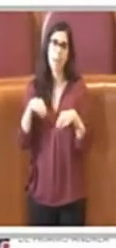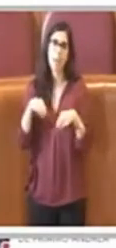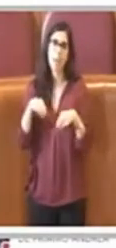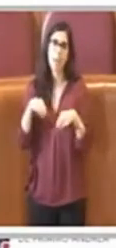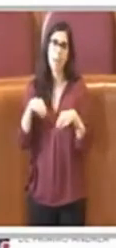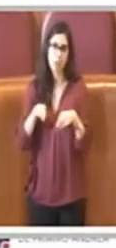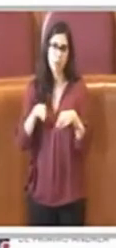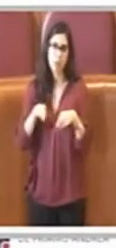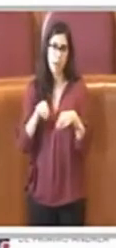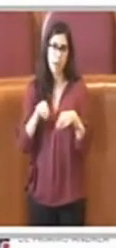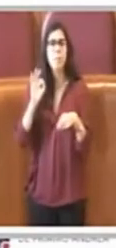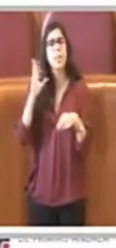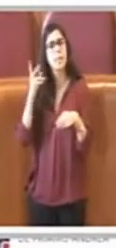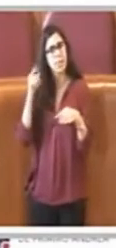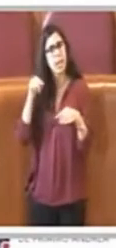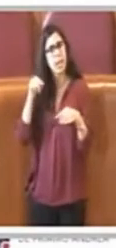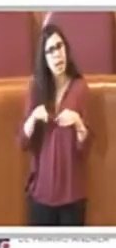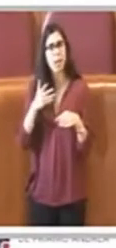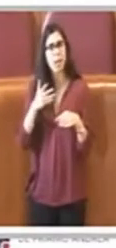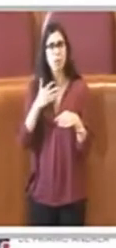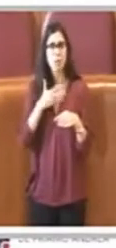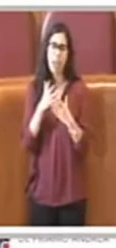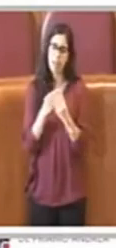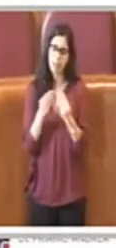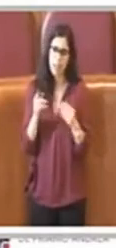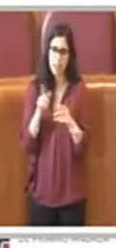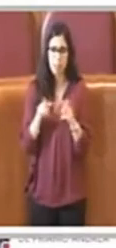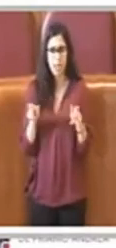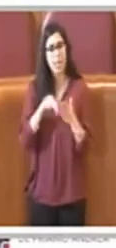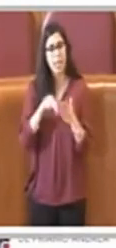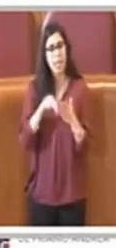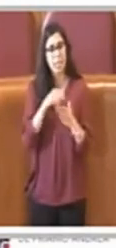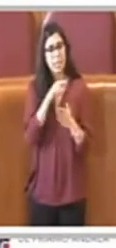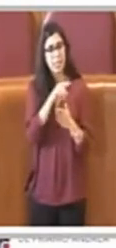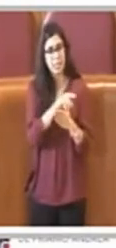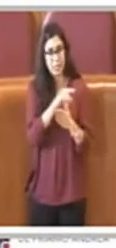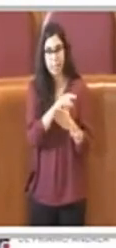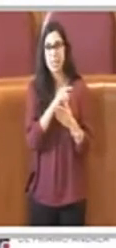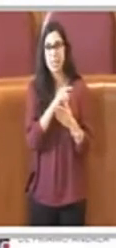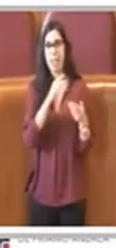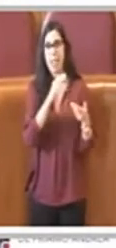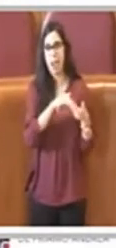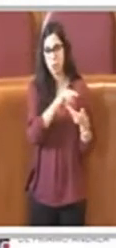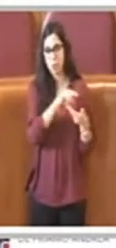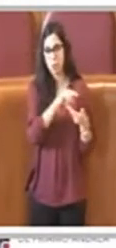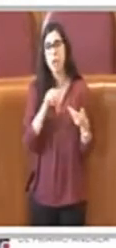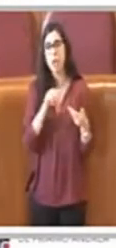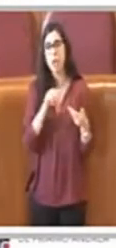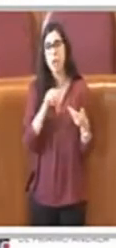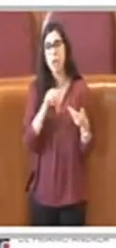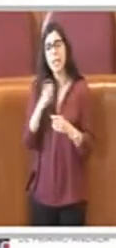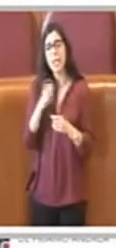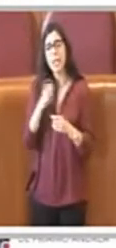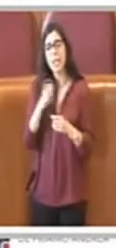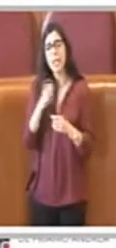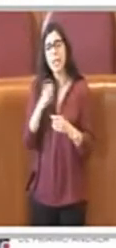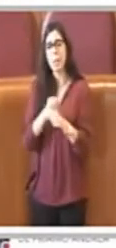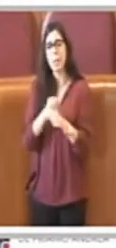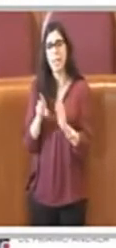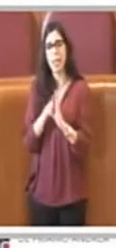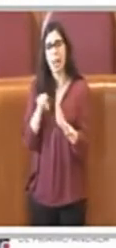eletti più iscritti a tale associazione, priorità al rappresentante legale di essa. In secondo luogo, tra